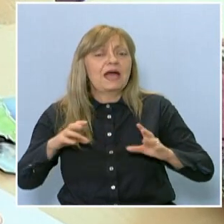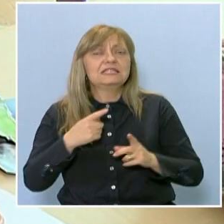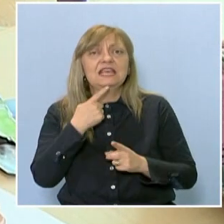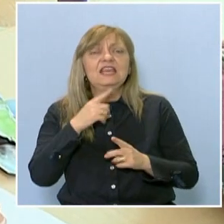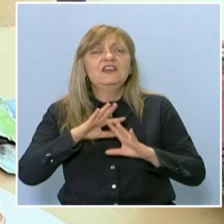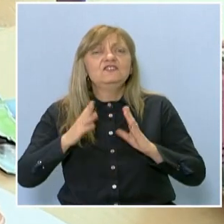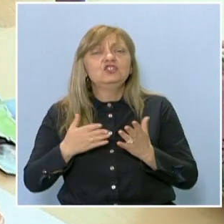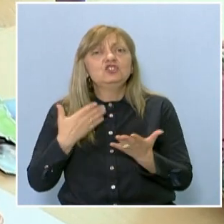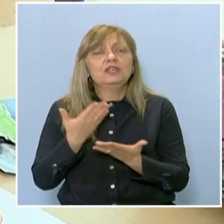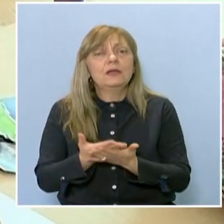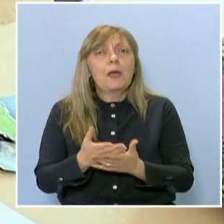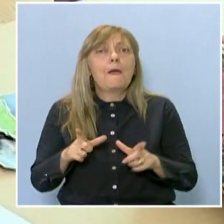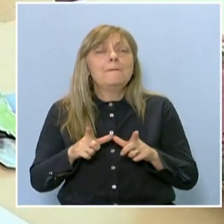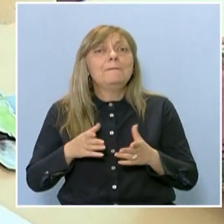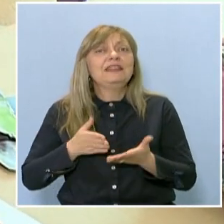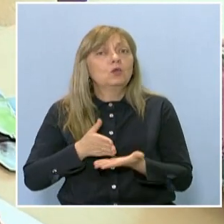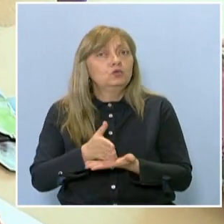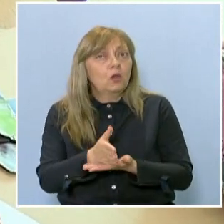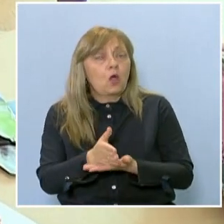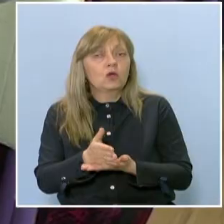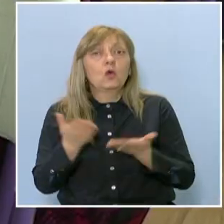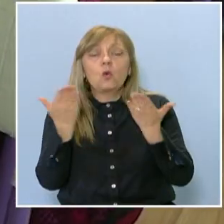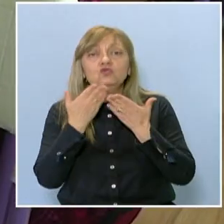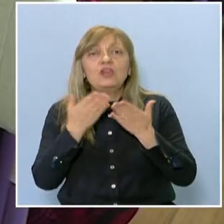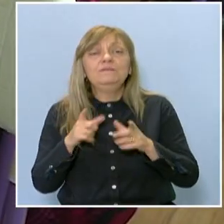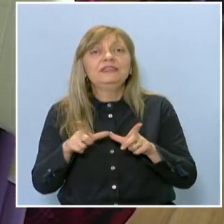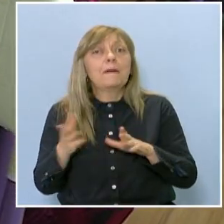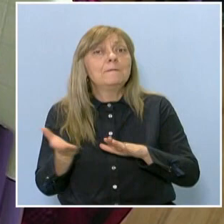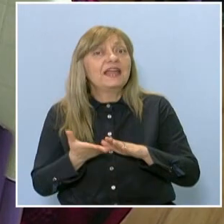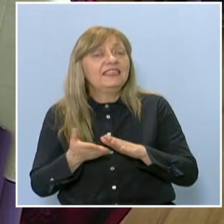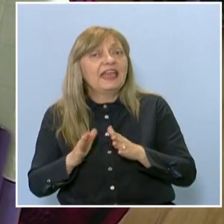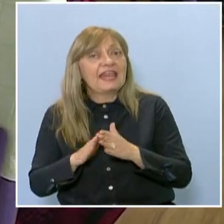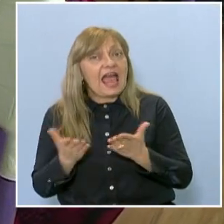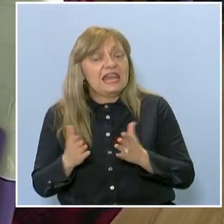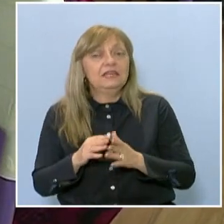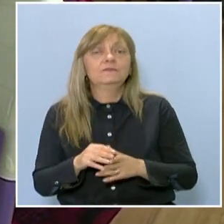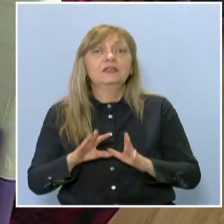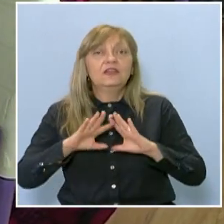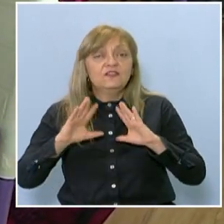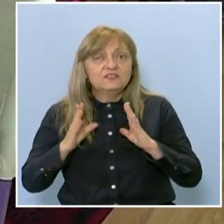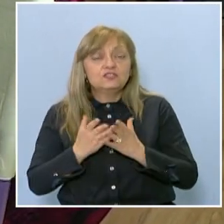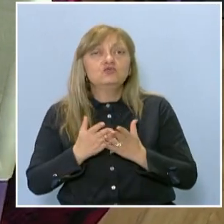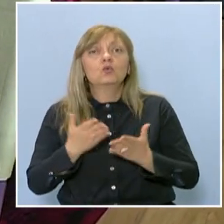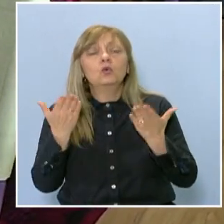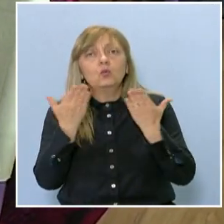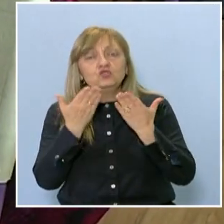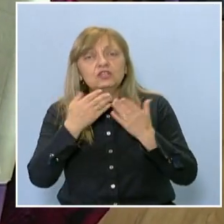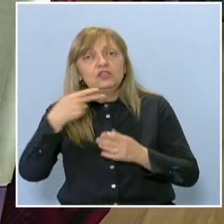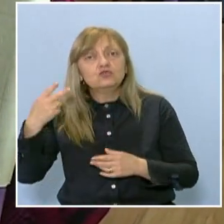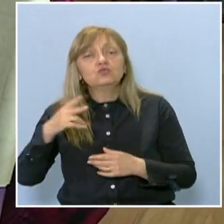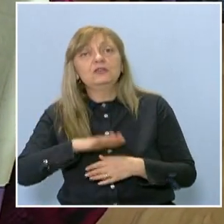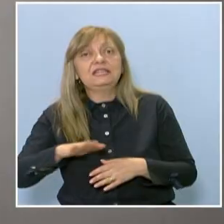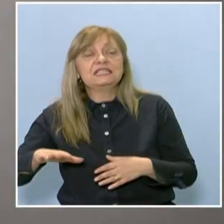презентации, цялата методология, учебните материали, абсолютно всичко училището или детската градина получават